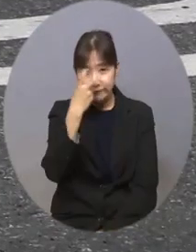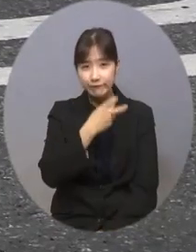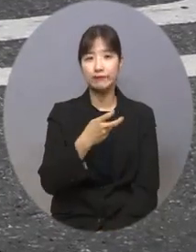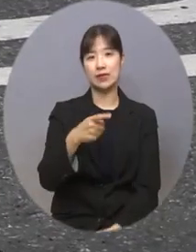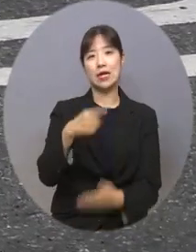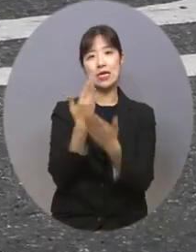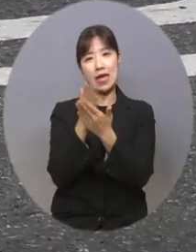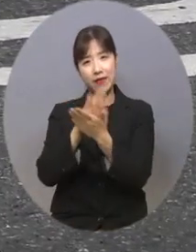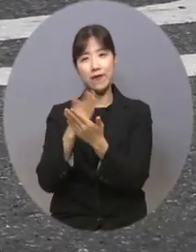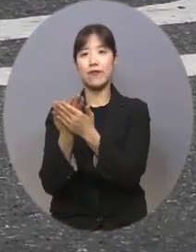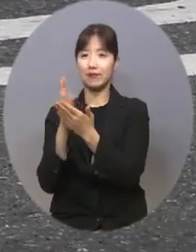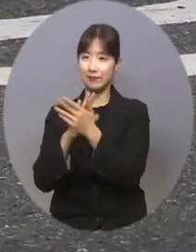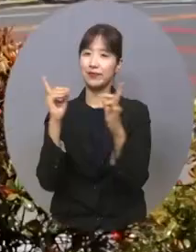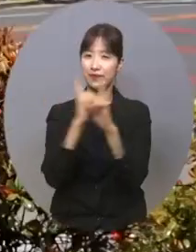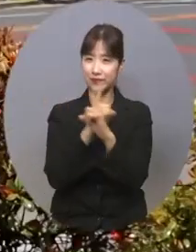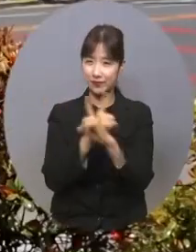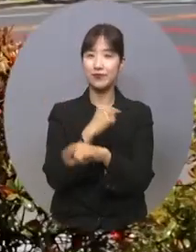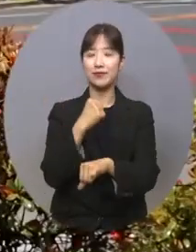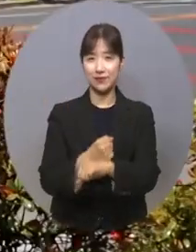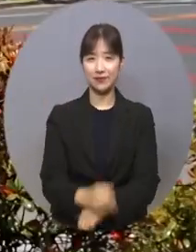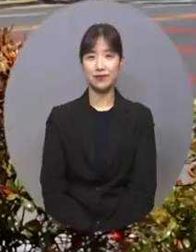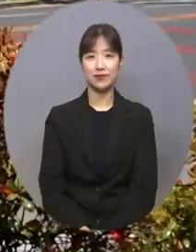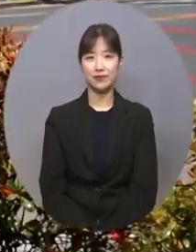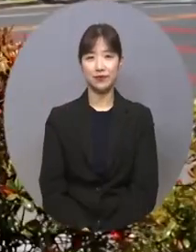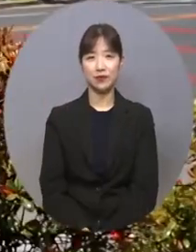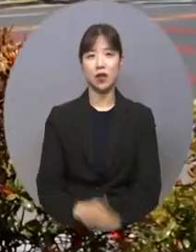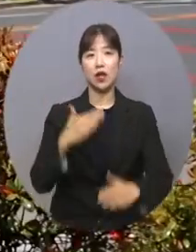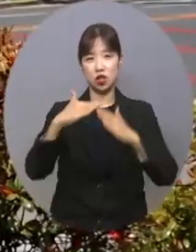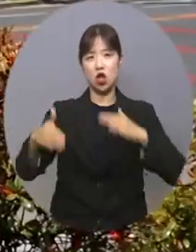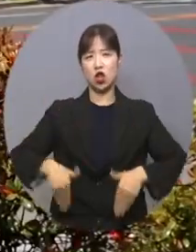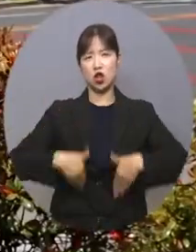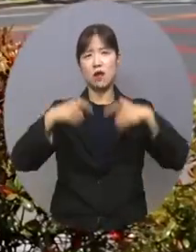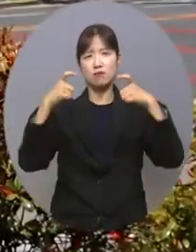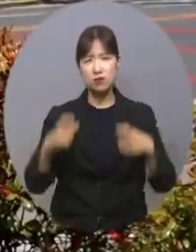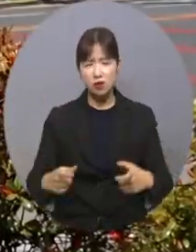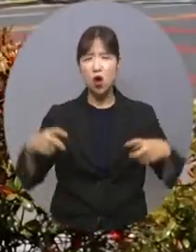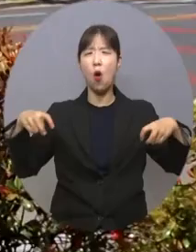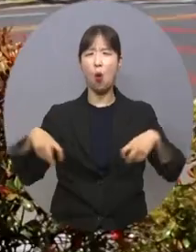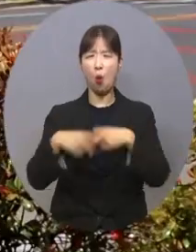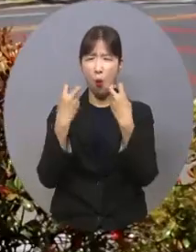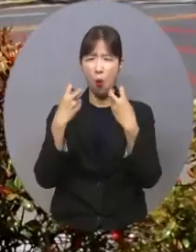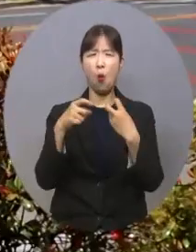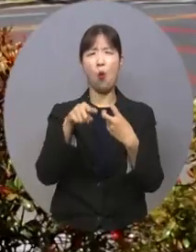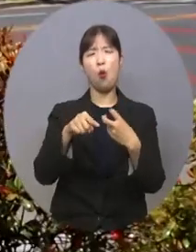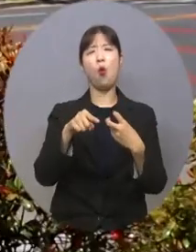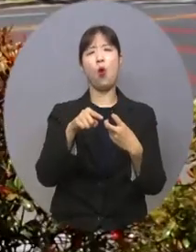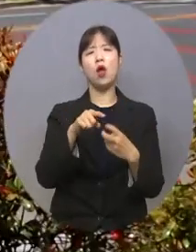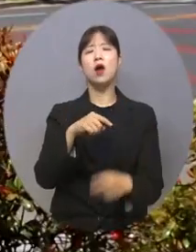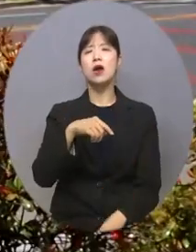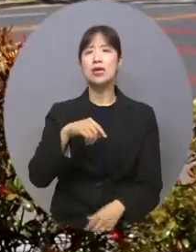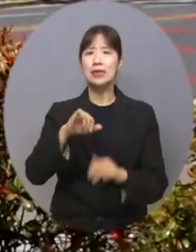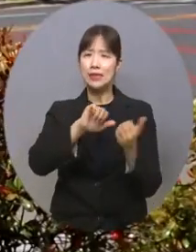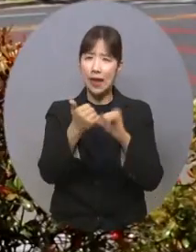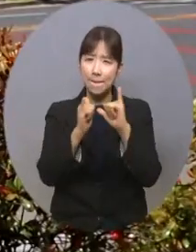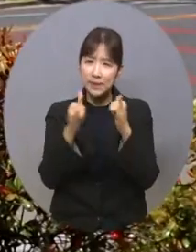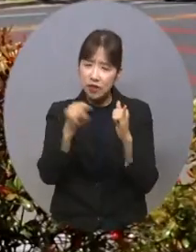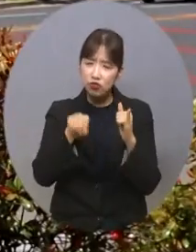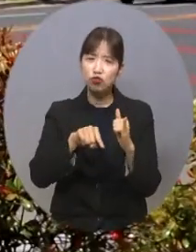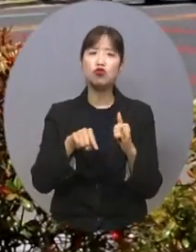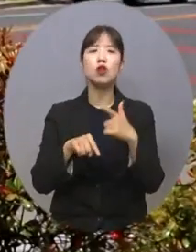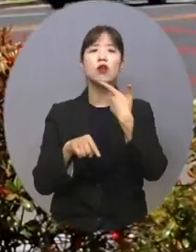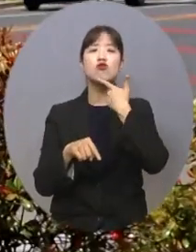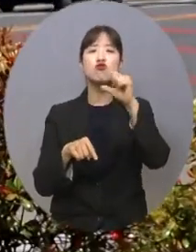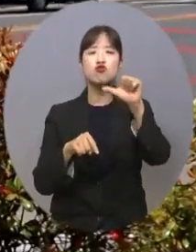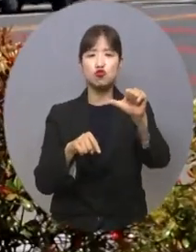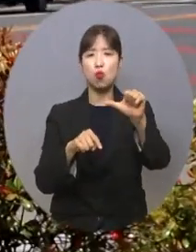등에 활용하게 됩니다. 전남 지역의 교통사고 사망자 중 65세 이상의 비율이 59%에 이르고